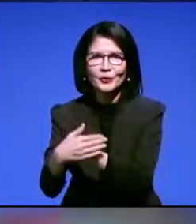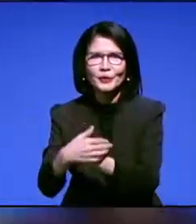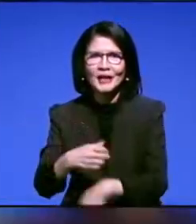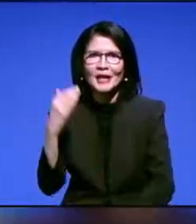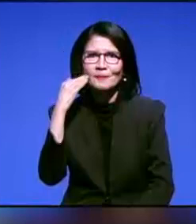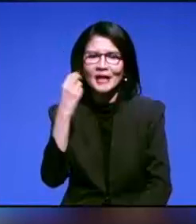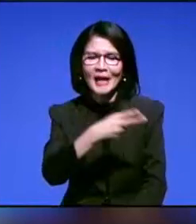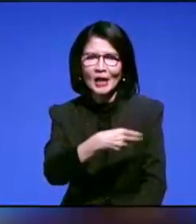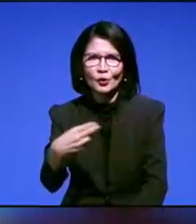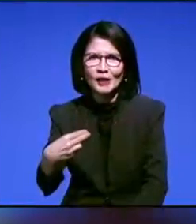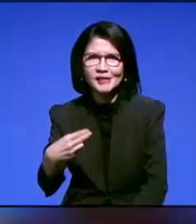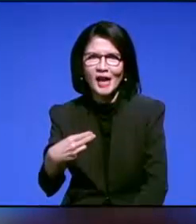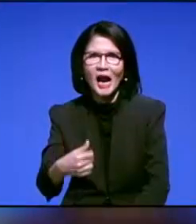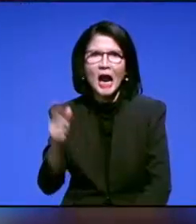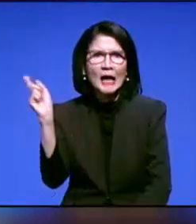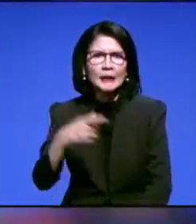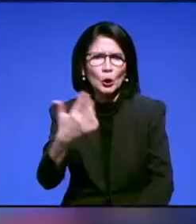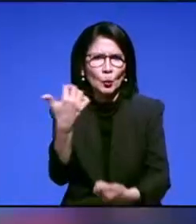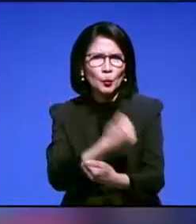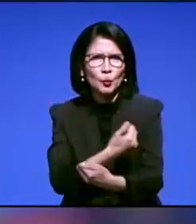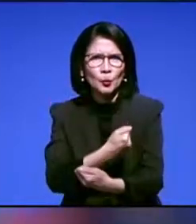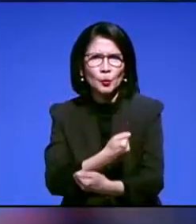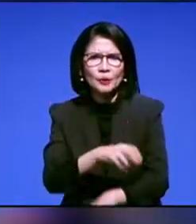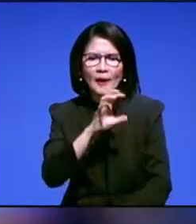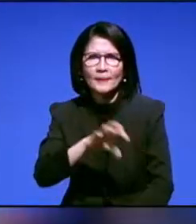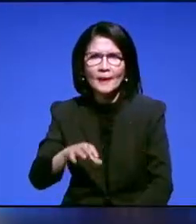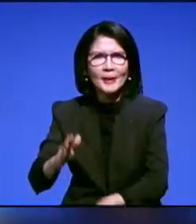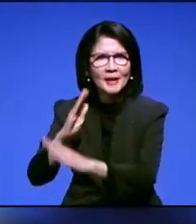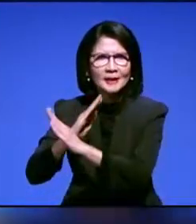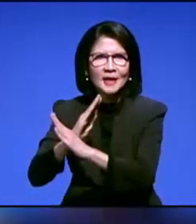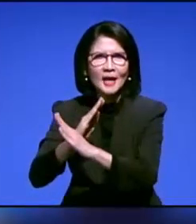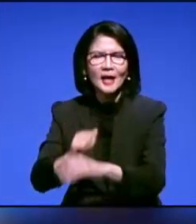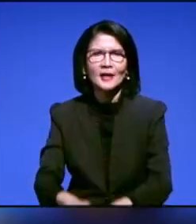Indonesia dari serbuan obat-obatan terlarang serta barang-barang ilegal di